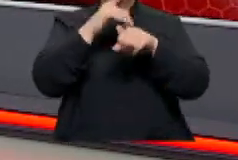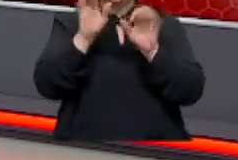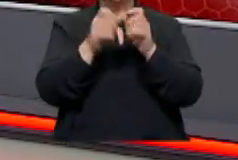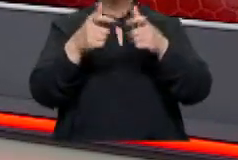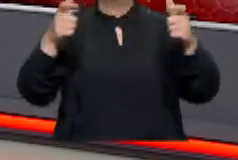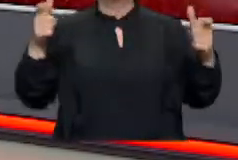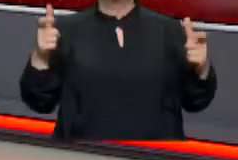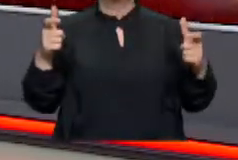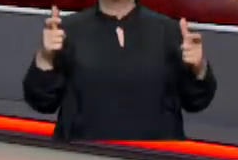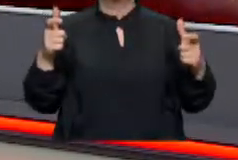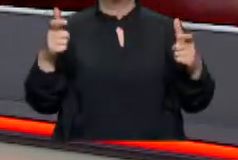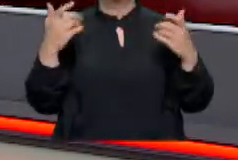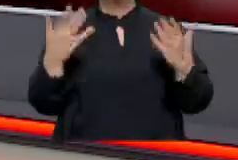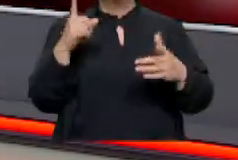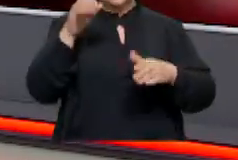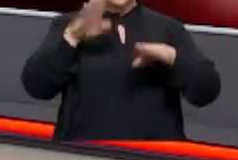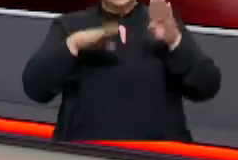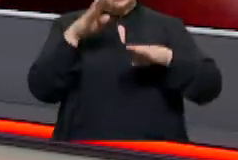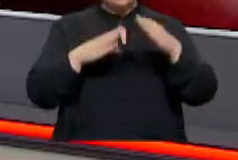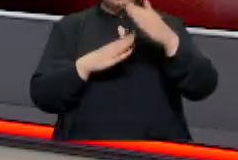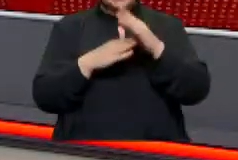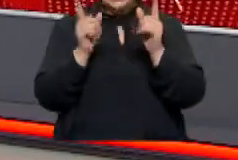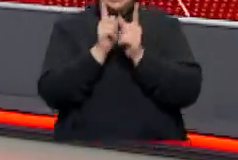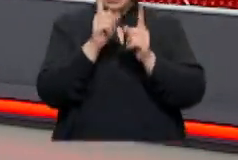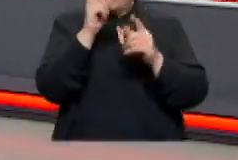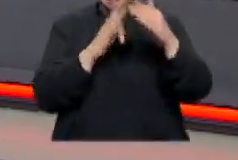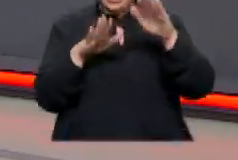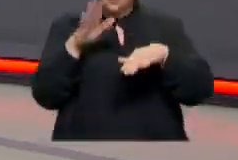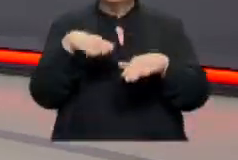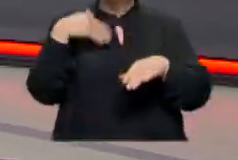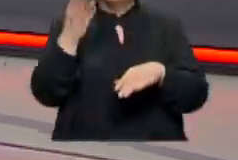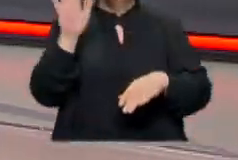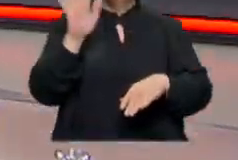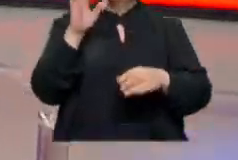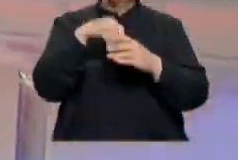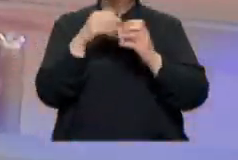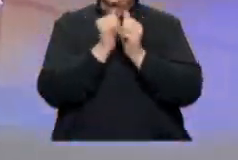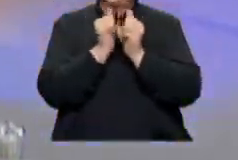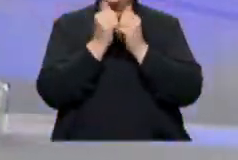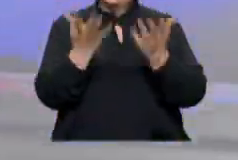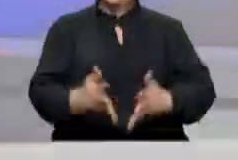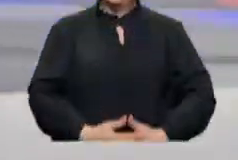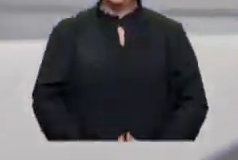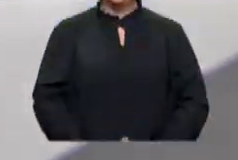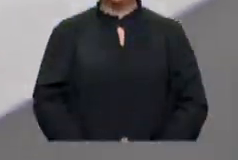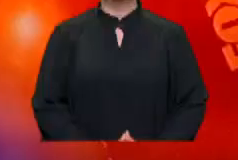gelişir. Efendim şimdi bir reklam arası, kısa bir reklam arası. Arkadan veda için birlikteyiz.